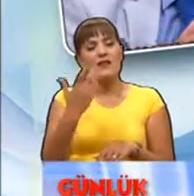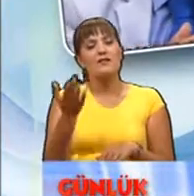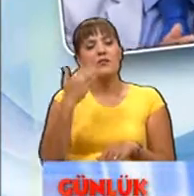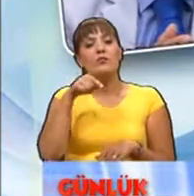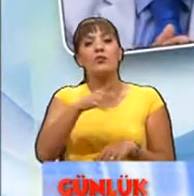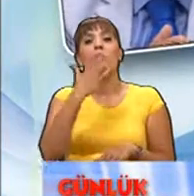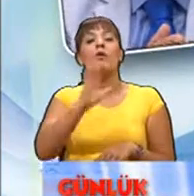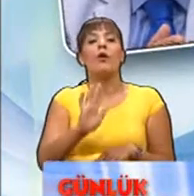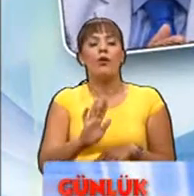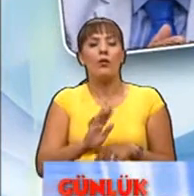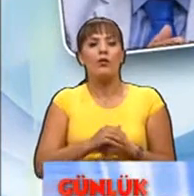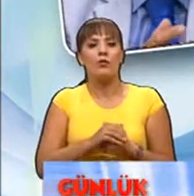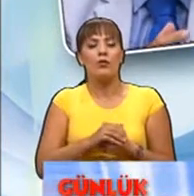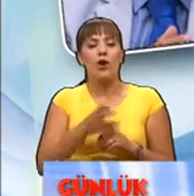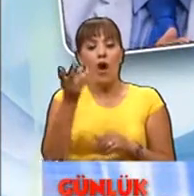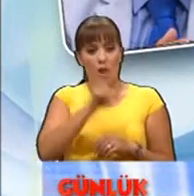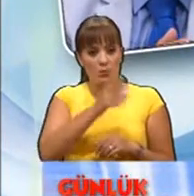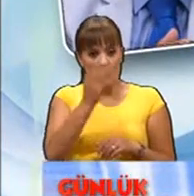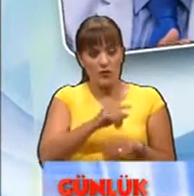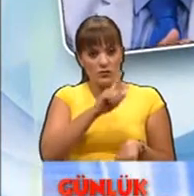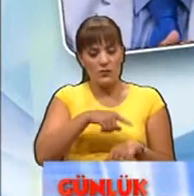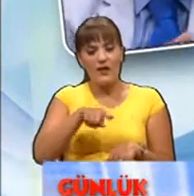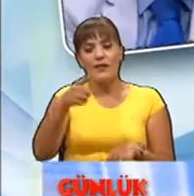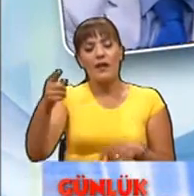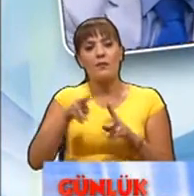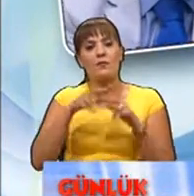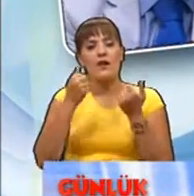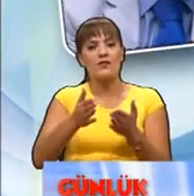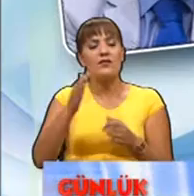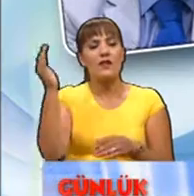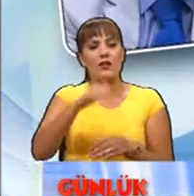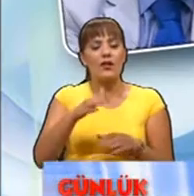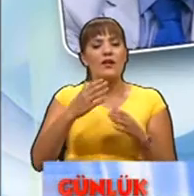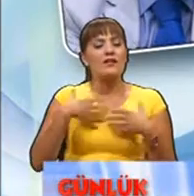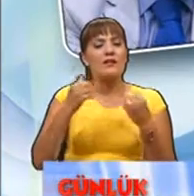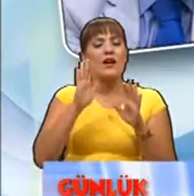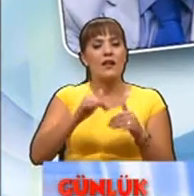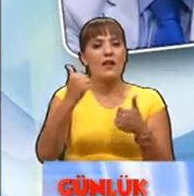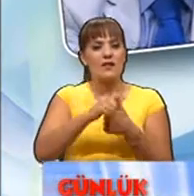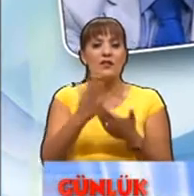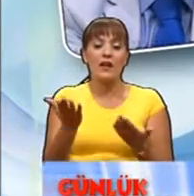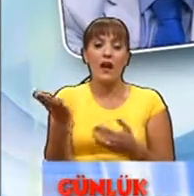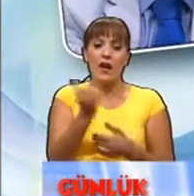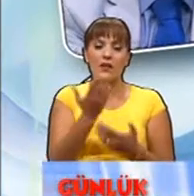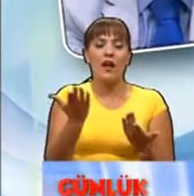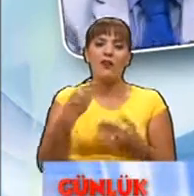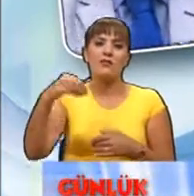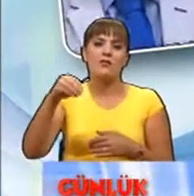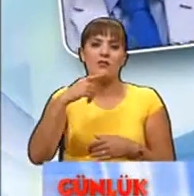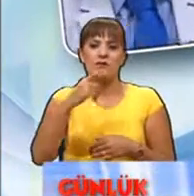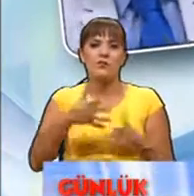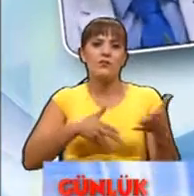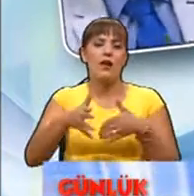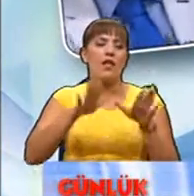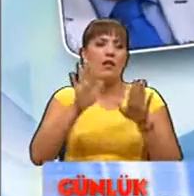eskiden bu yoktu. Ölüm gerçekleştiğinde diğer mirasçılar geliyor sağ kalan eşe. Ya al ya da sattıracağız.